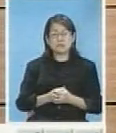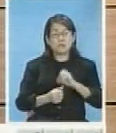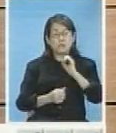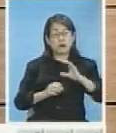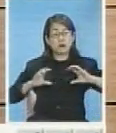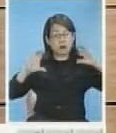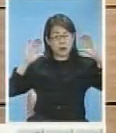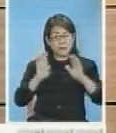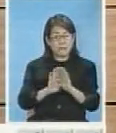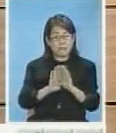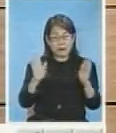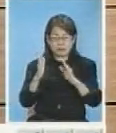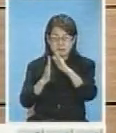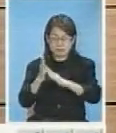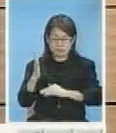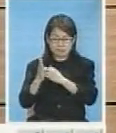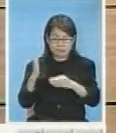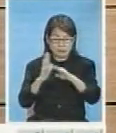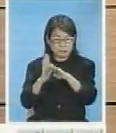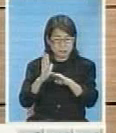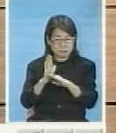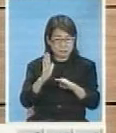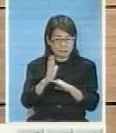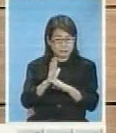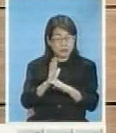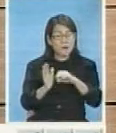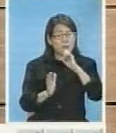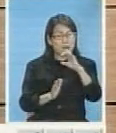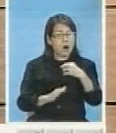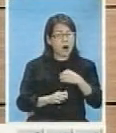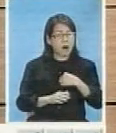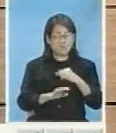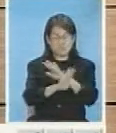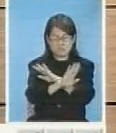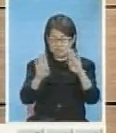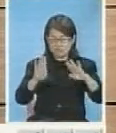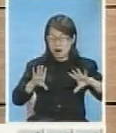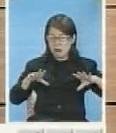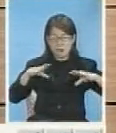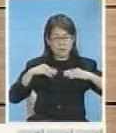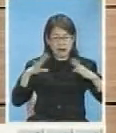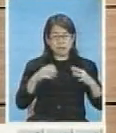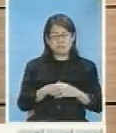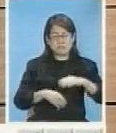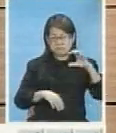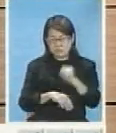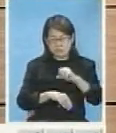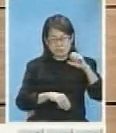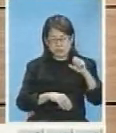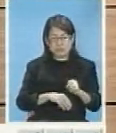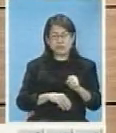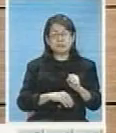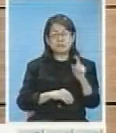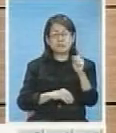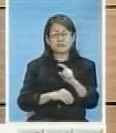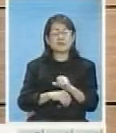ได้แถลงนโยบายว่าจะต่อต้านการทุจริตทุกรูปแบบโดยเฉพาะอย่างยิ่งรั